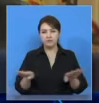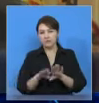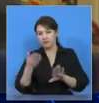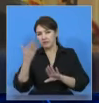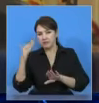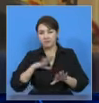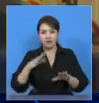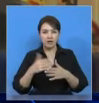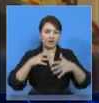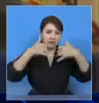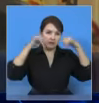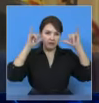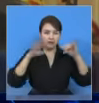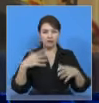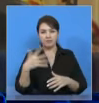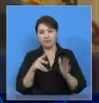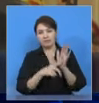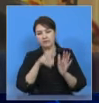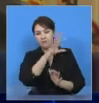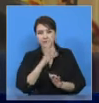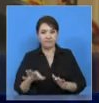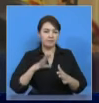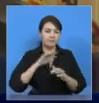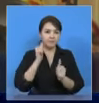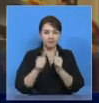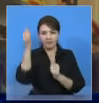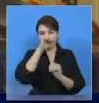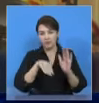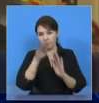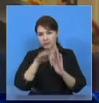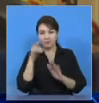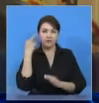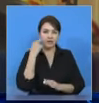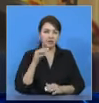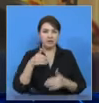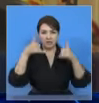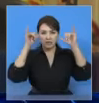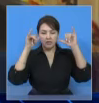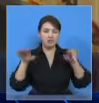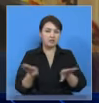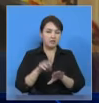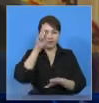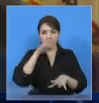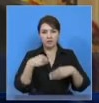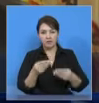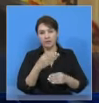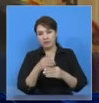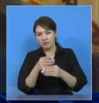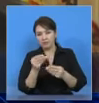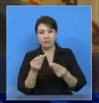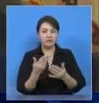годом то поголовье скота выросла на 5-7 процентов из года в год улучшается качество крс этого государство выделяет субсидии